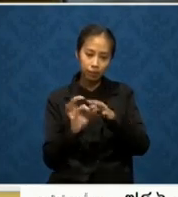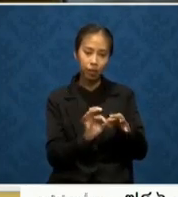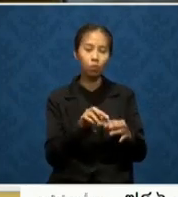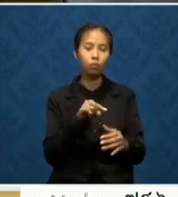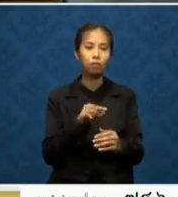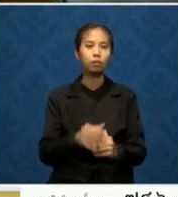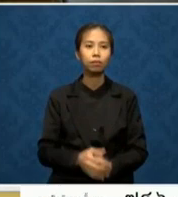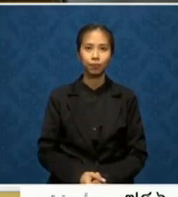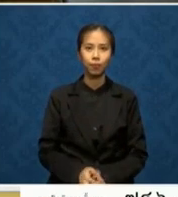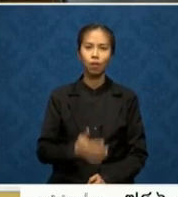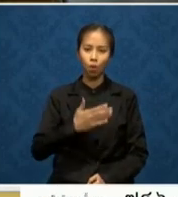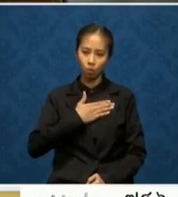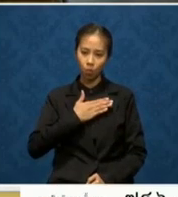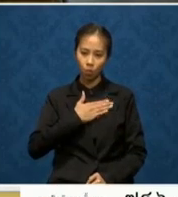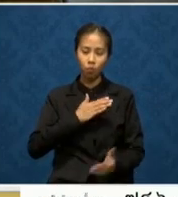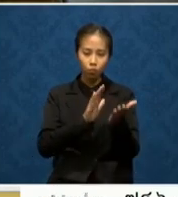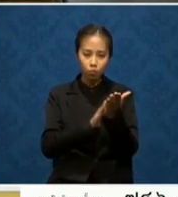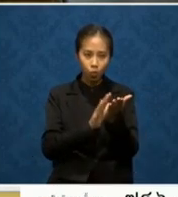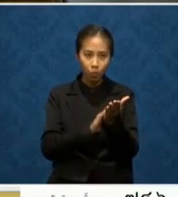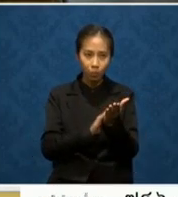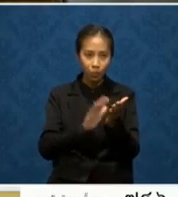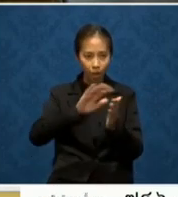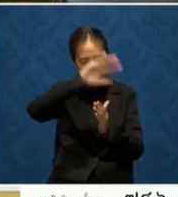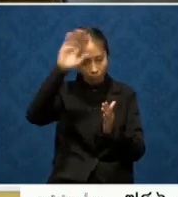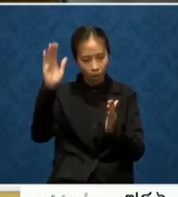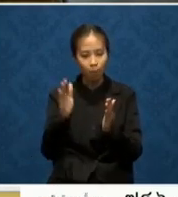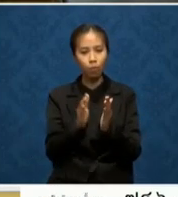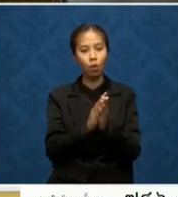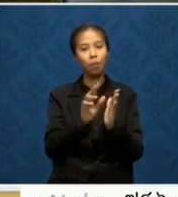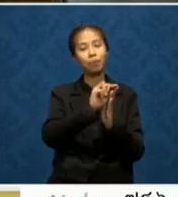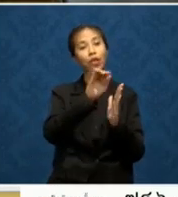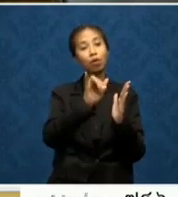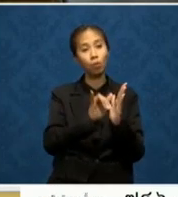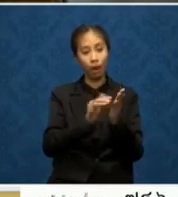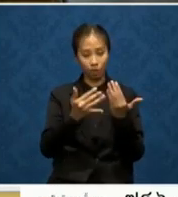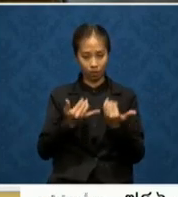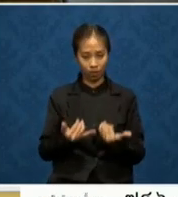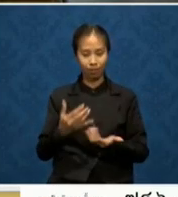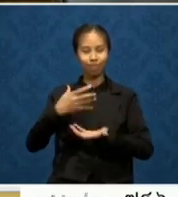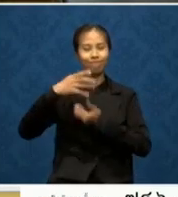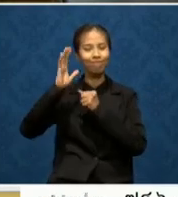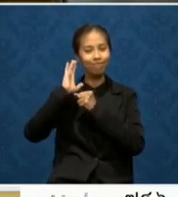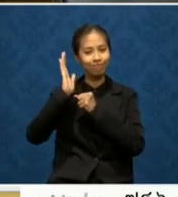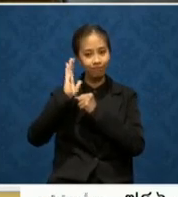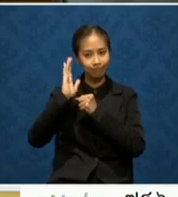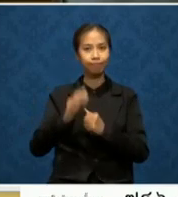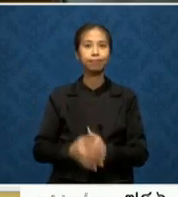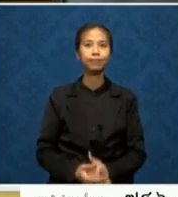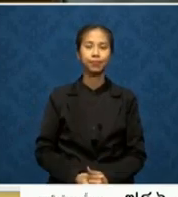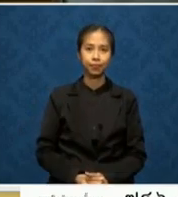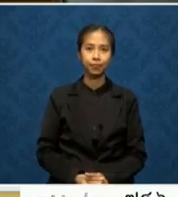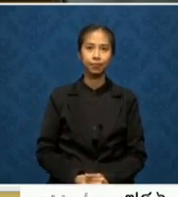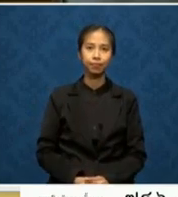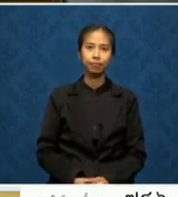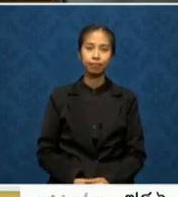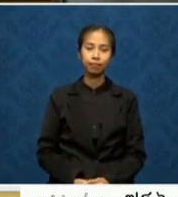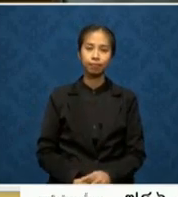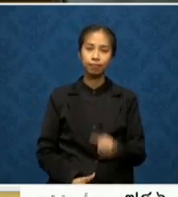มชื่นชมภาพรวมนโยบายในการแถลงวันนี้ใน2ส่วนด้วยกันประการแรก